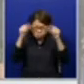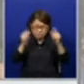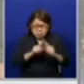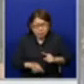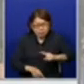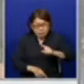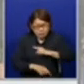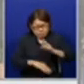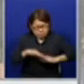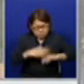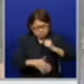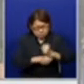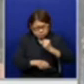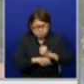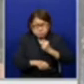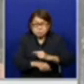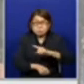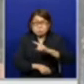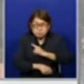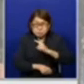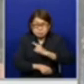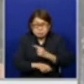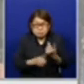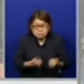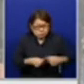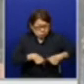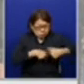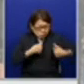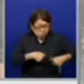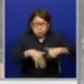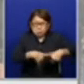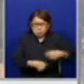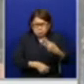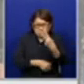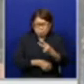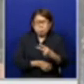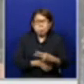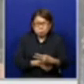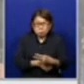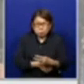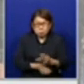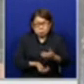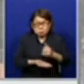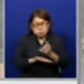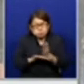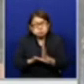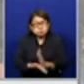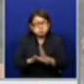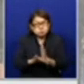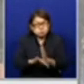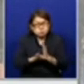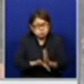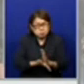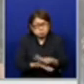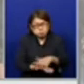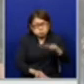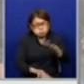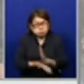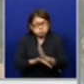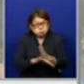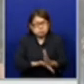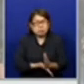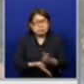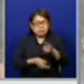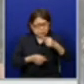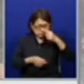องทำให้มีการบริจาคช่วยเหลือนี่คือความมีน้ำใจของคนไทยเพราะฉะนั้นเมื่อวันที่2มี